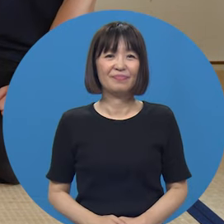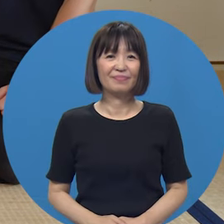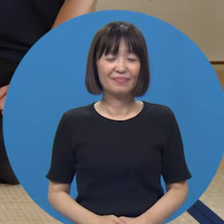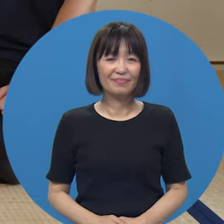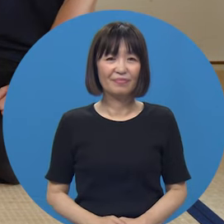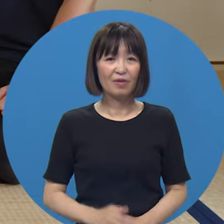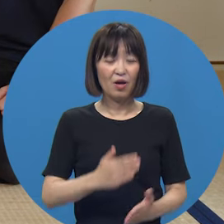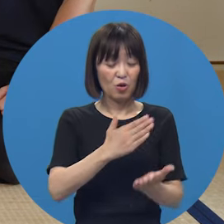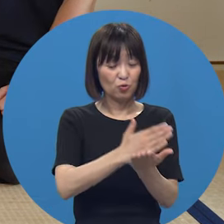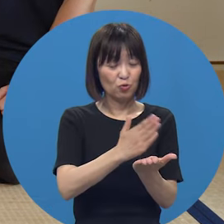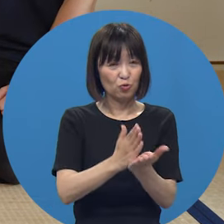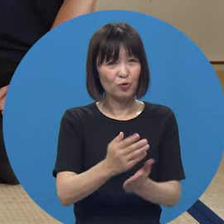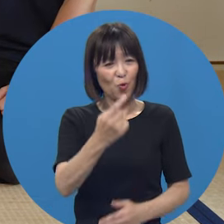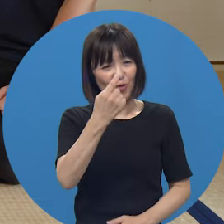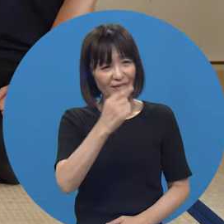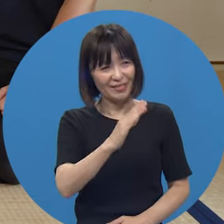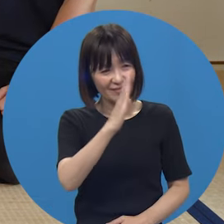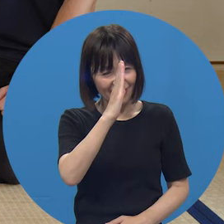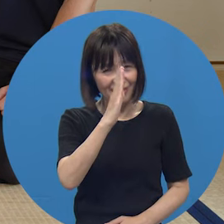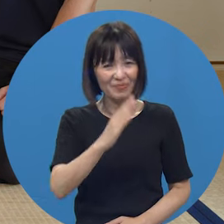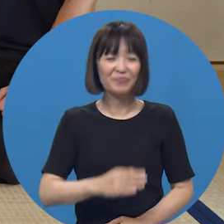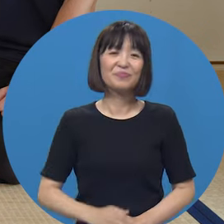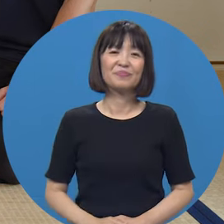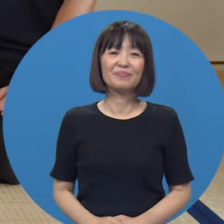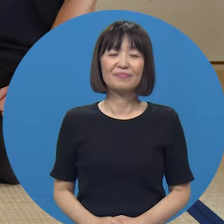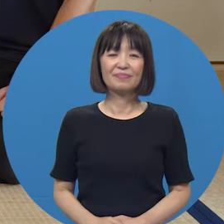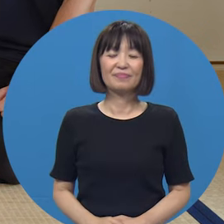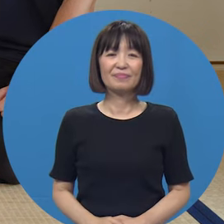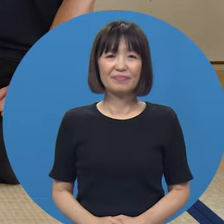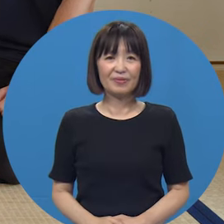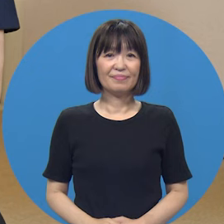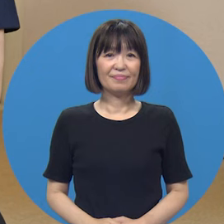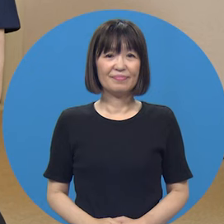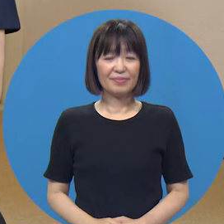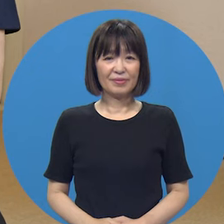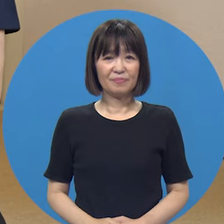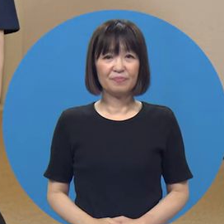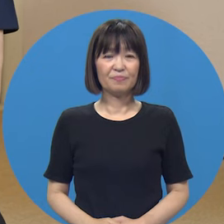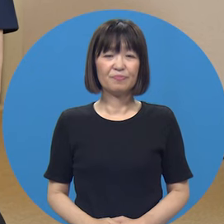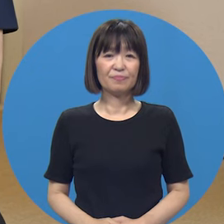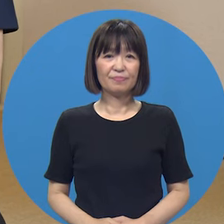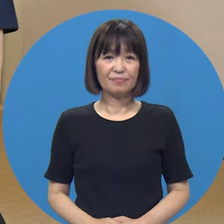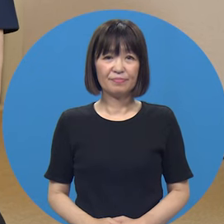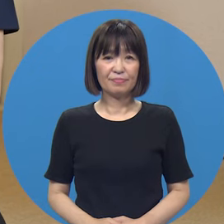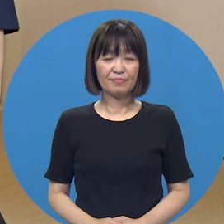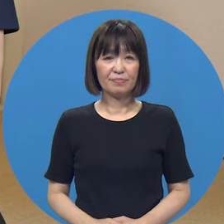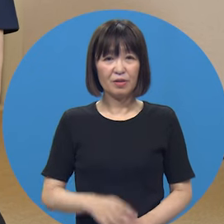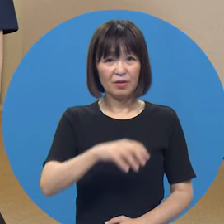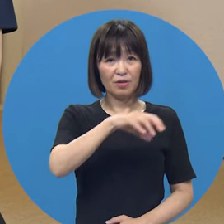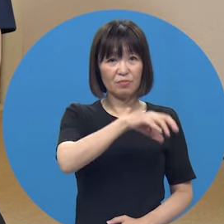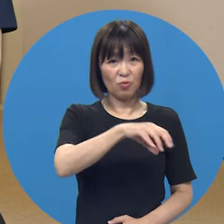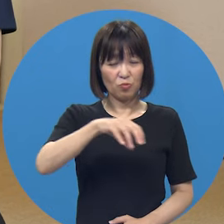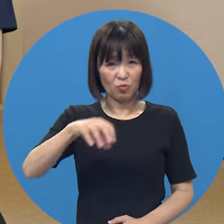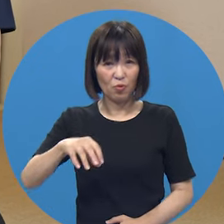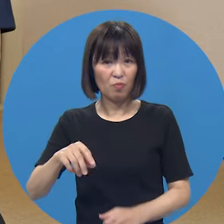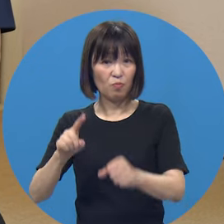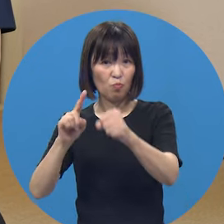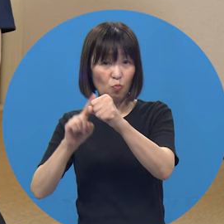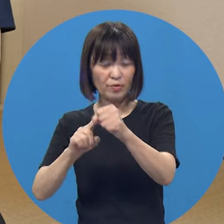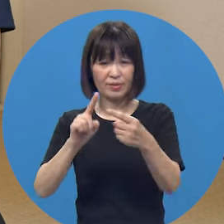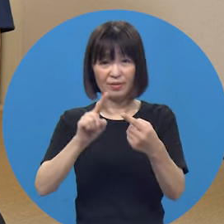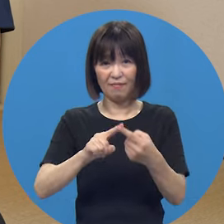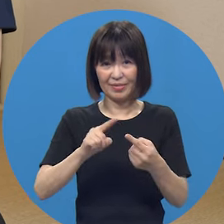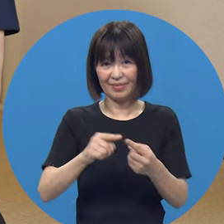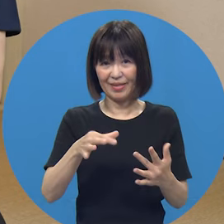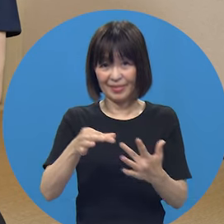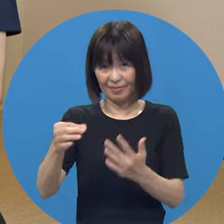ブレーカーにはどんな種類がありますか？ はい、 消防防災課職員。 関心ブレーカーは用途と目的に合わせて選択でき